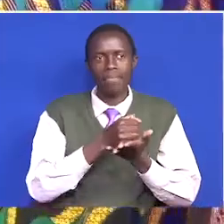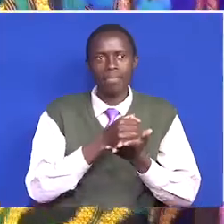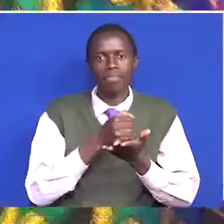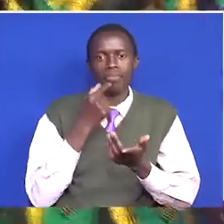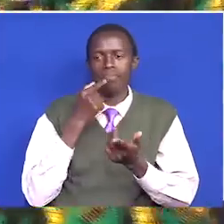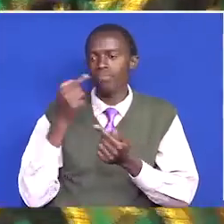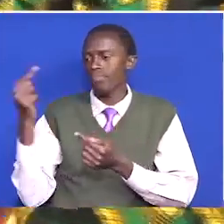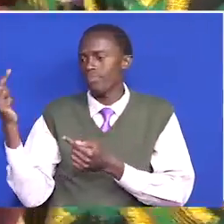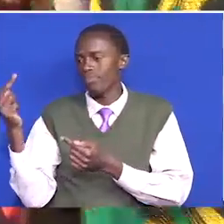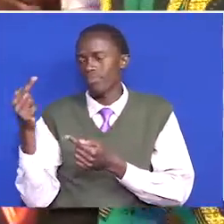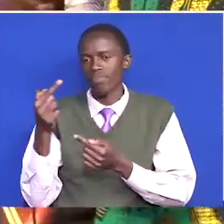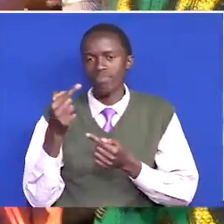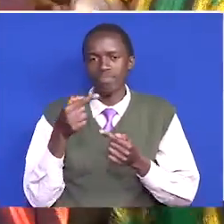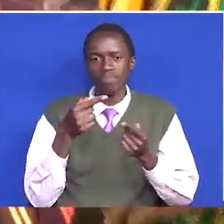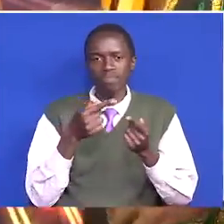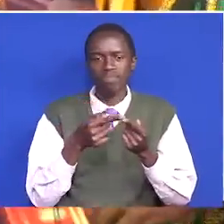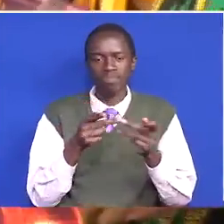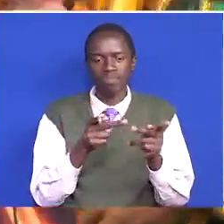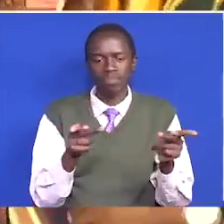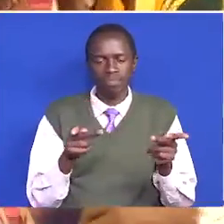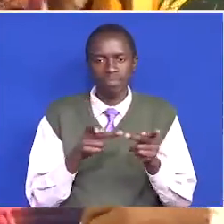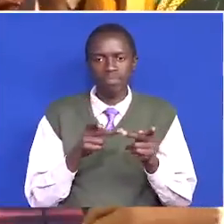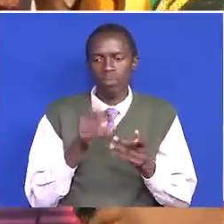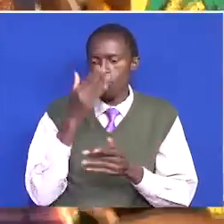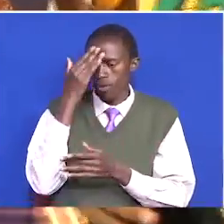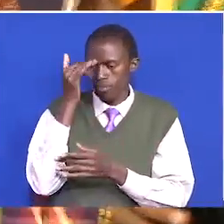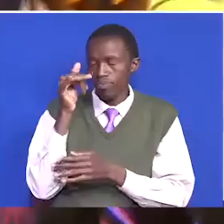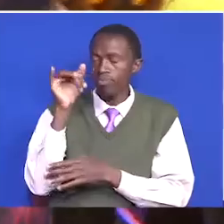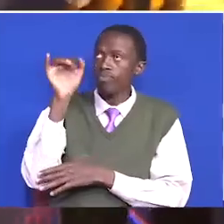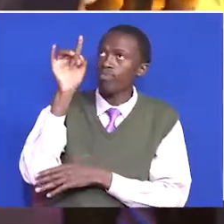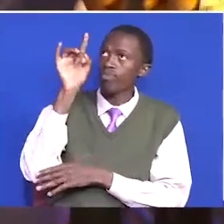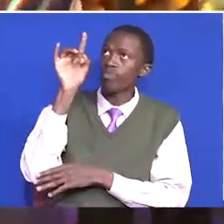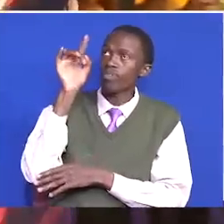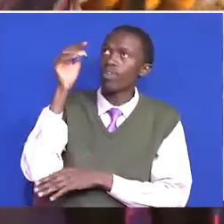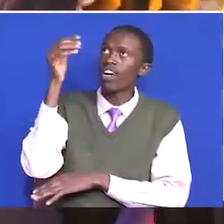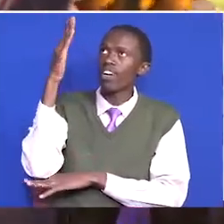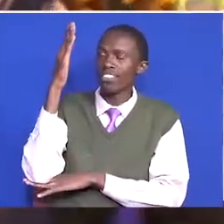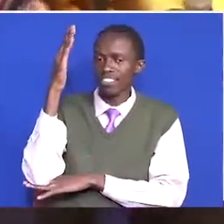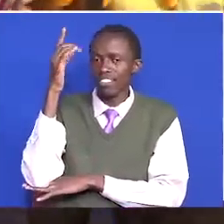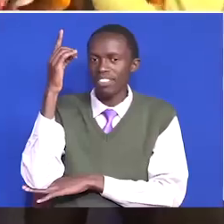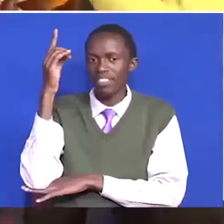nifike mahali nimefika, maana wewe ni Ebeneza